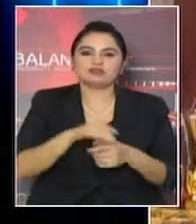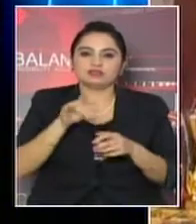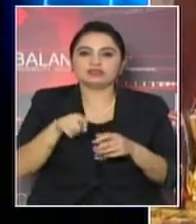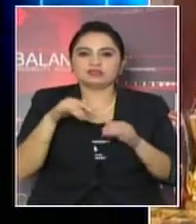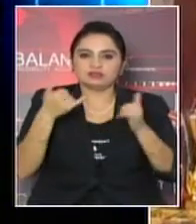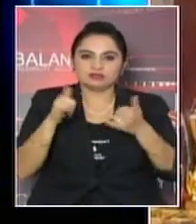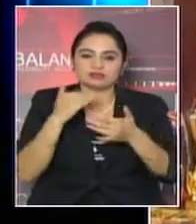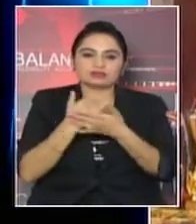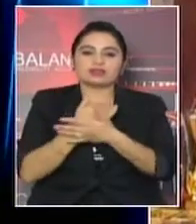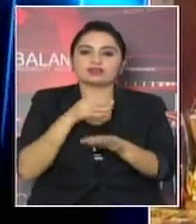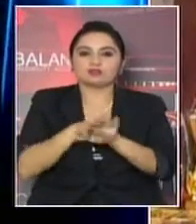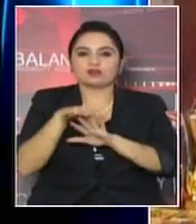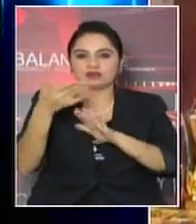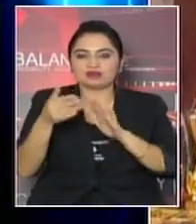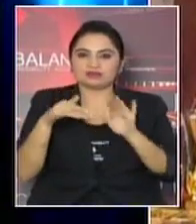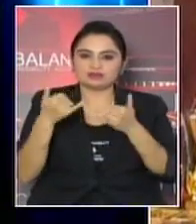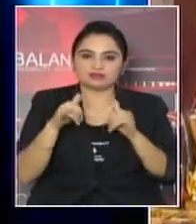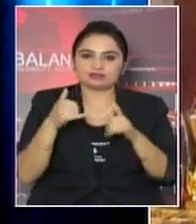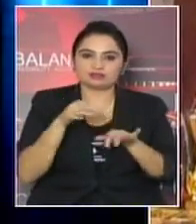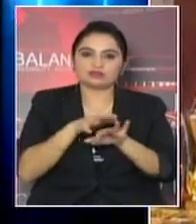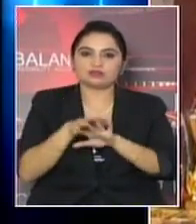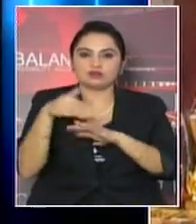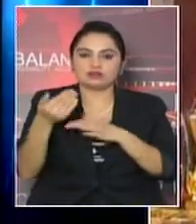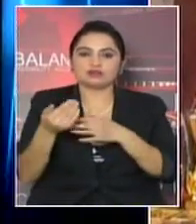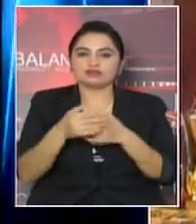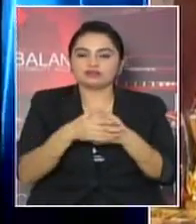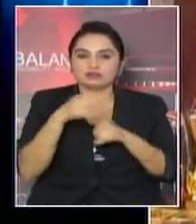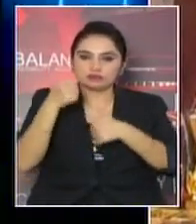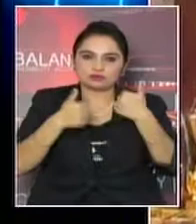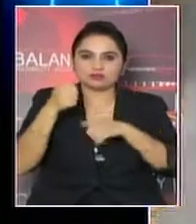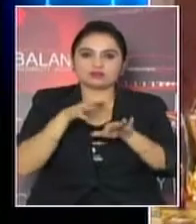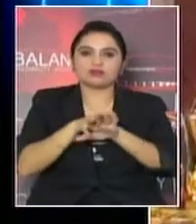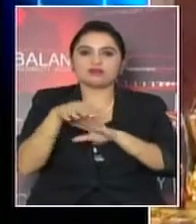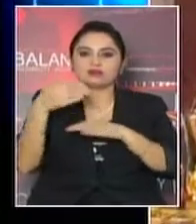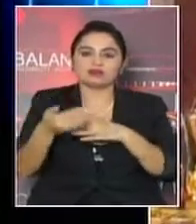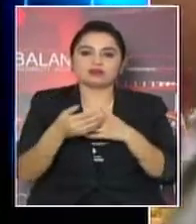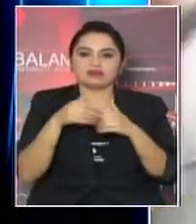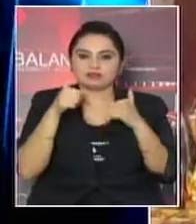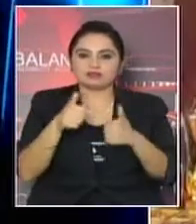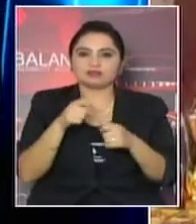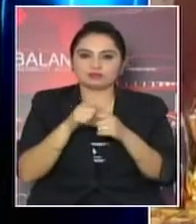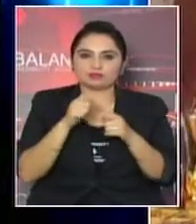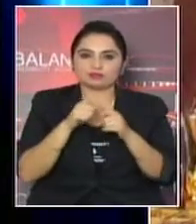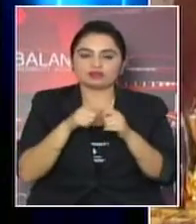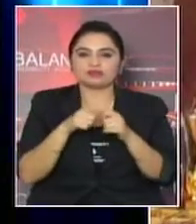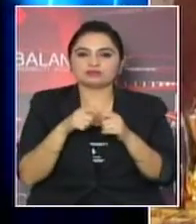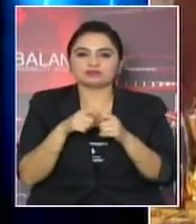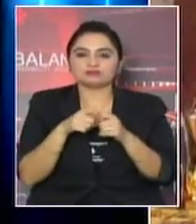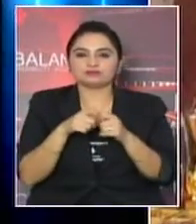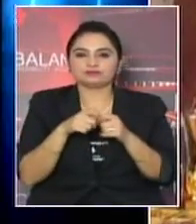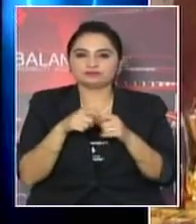खेलकुदका कार्यक्रमहरूलाई, खेलकुद महोत्सवहरूलाई, प्रतियोगिताहरूलाई व्यवस्थित, सुव्यवस्थित र खेल मैदानहरूलाई